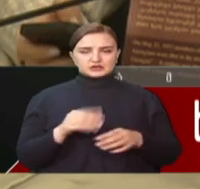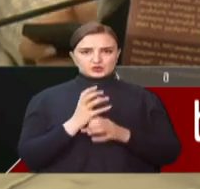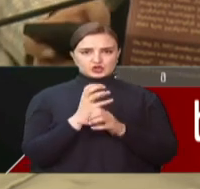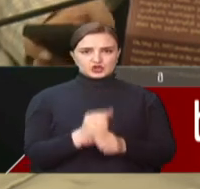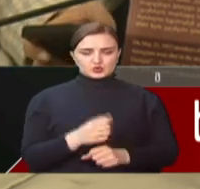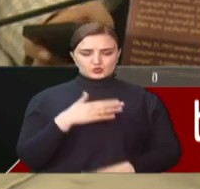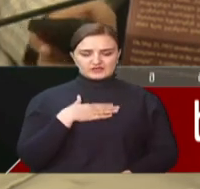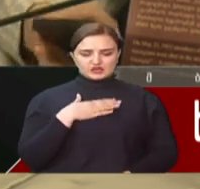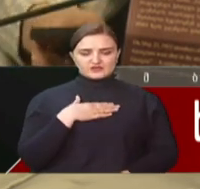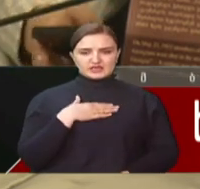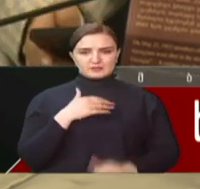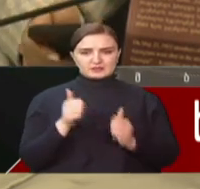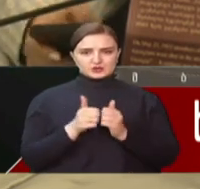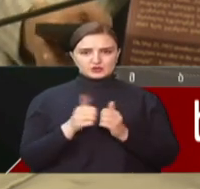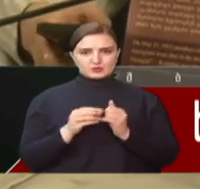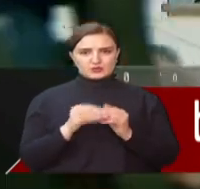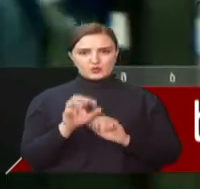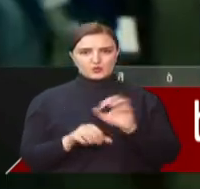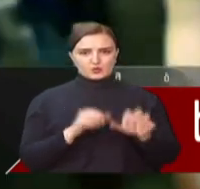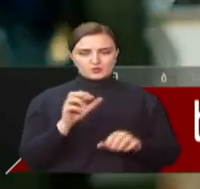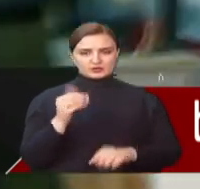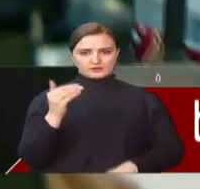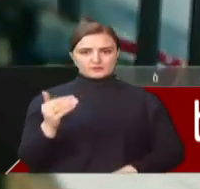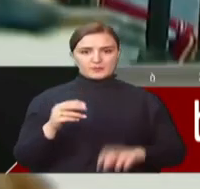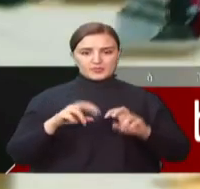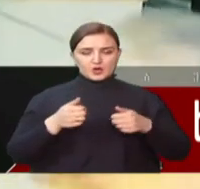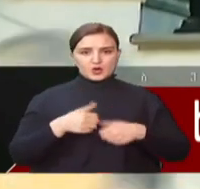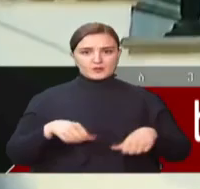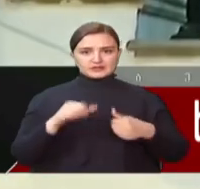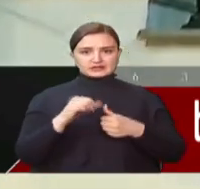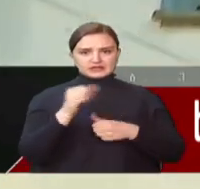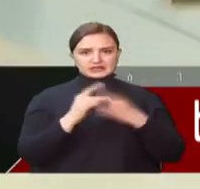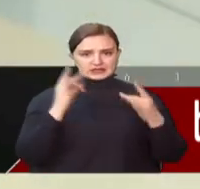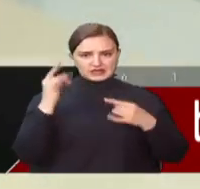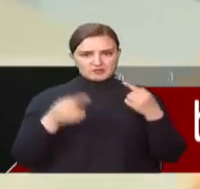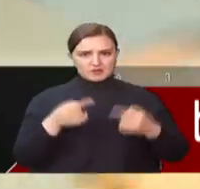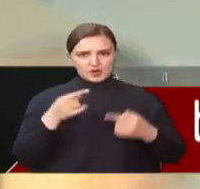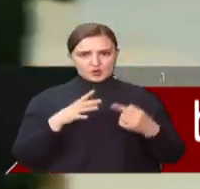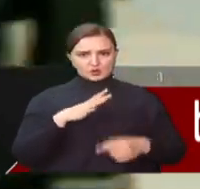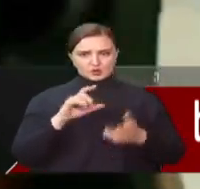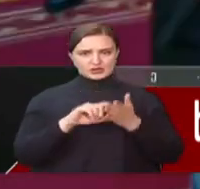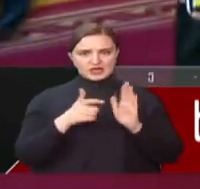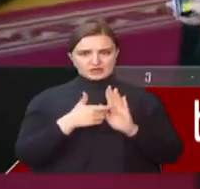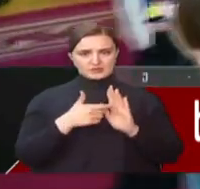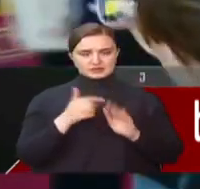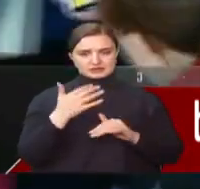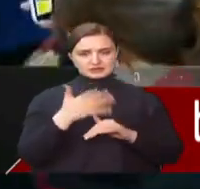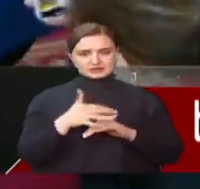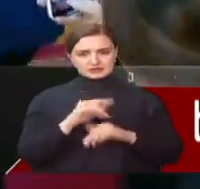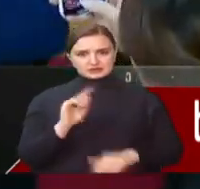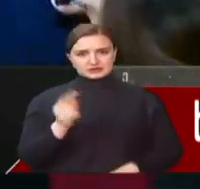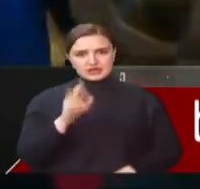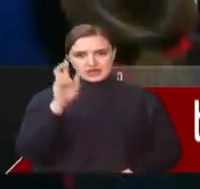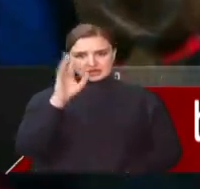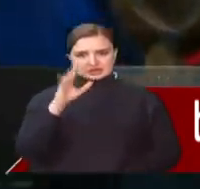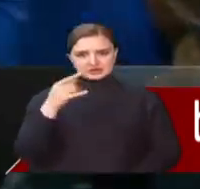შეზღუდვა ჩვენი მეზობელი ოკუპანტი ქვეყნის. Კომიტეტის გარდა ხმაური და დაპირისპირება იყოს ხდომათა დარბაზის მიღმაც, სადაც